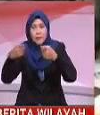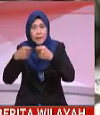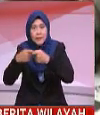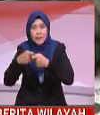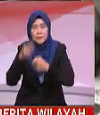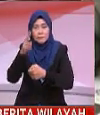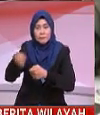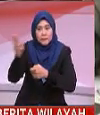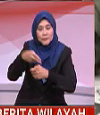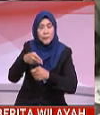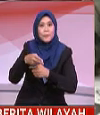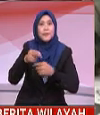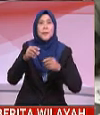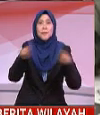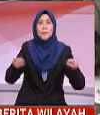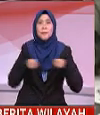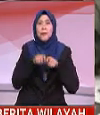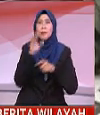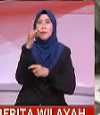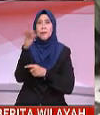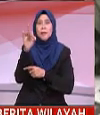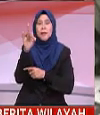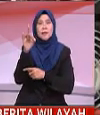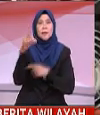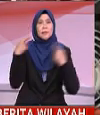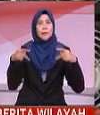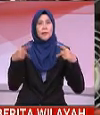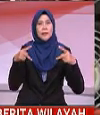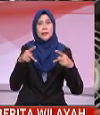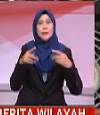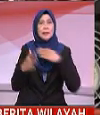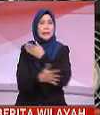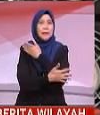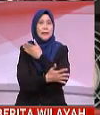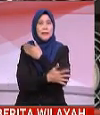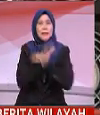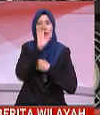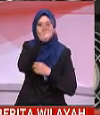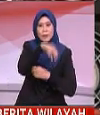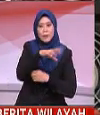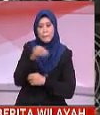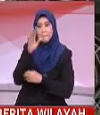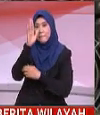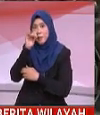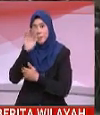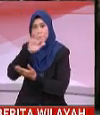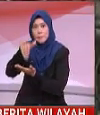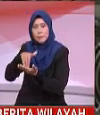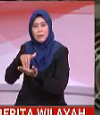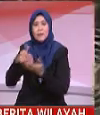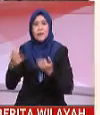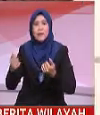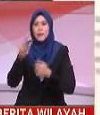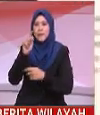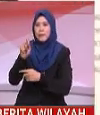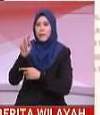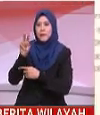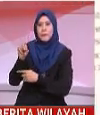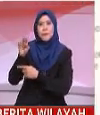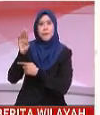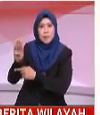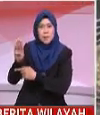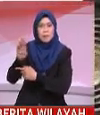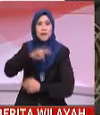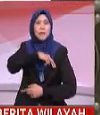elektrik secara haram di 18 premis sekitar Jasin Alor Gajah dan Melaka Tengah sehingga menyebabkan Tenaga Nasional Berhad